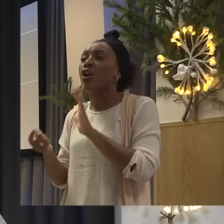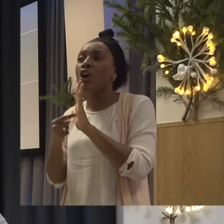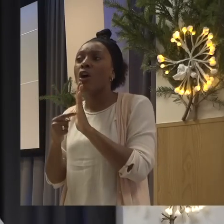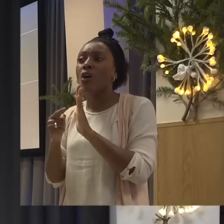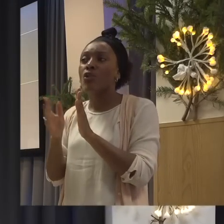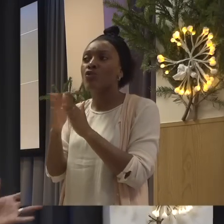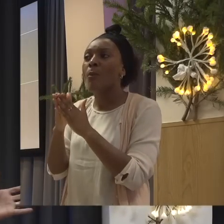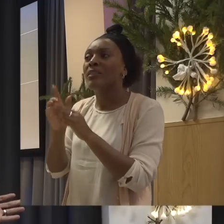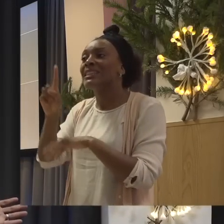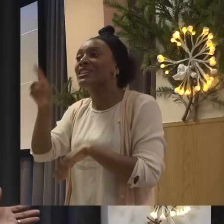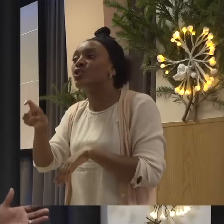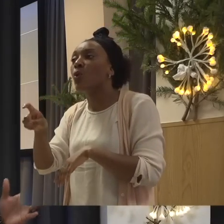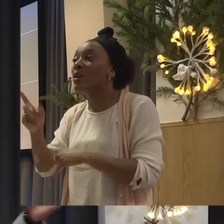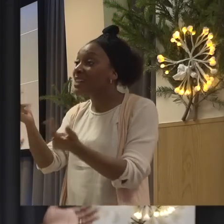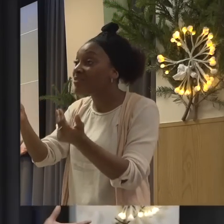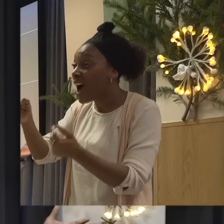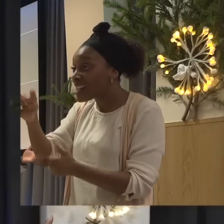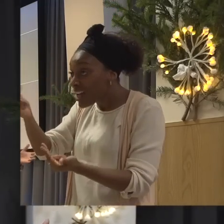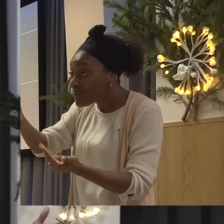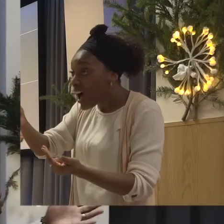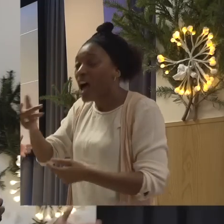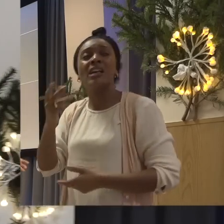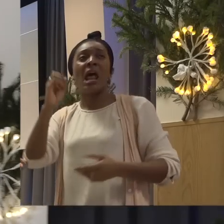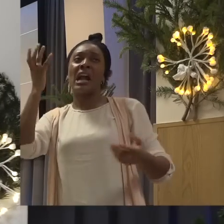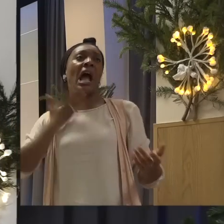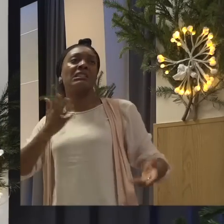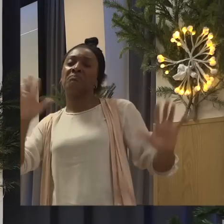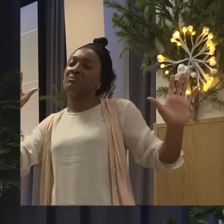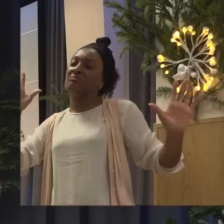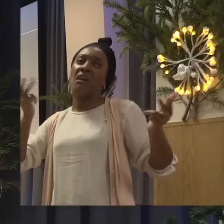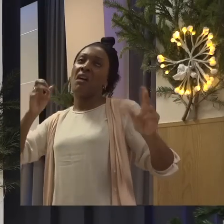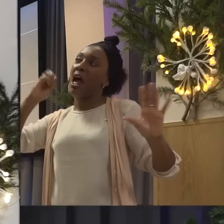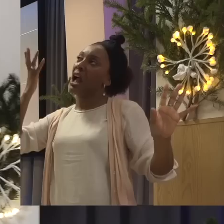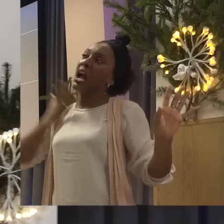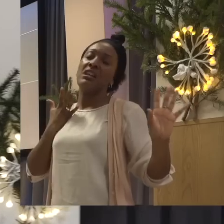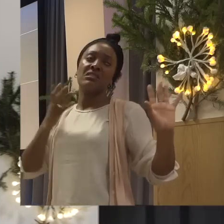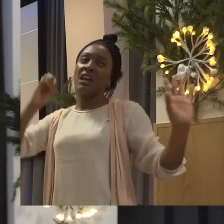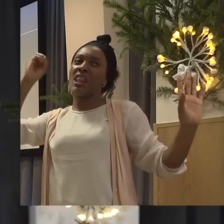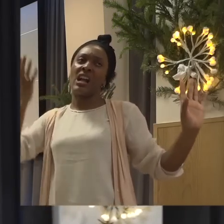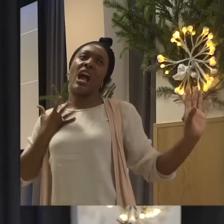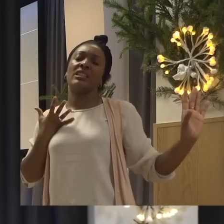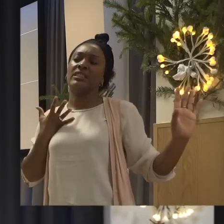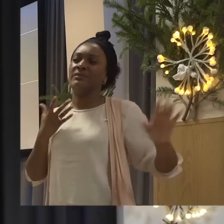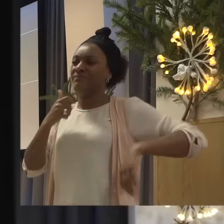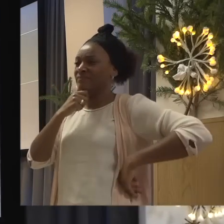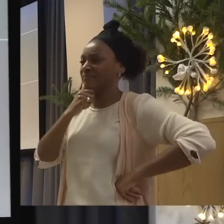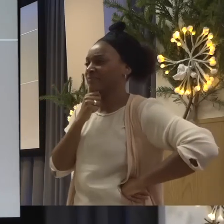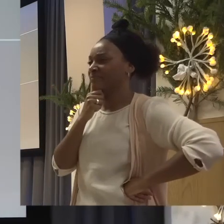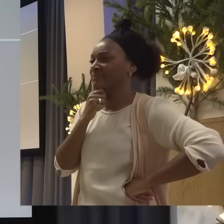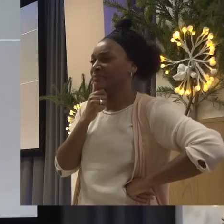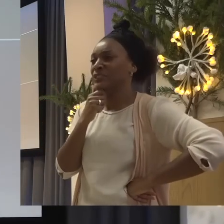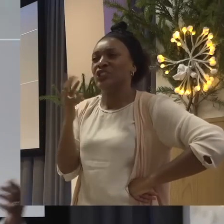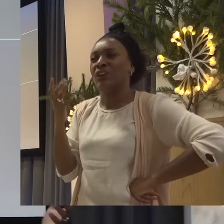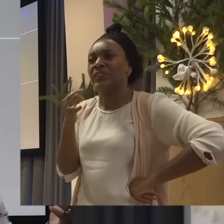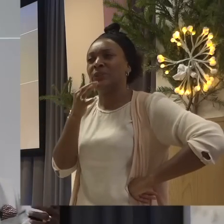chrétien, comment vas-tu? Tout va par la grâce. Tout va par la grâce de Dieu. C'est par la grâce. Et je me demande, il y a des moments où j'ai envie de répliquer, me dire, mais comment